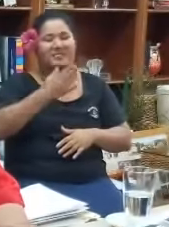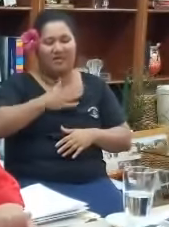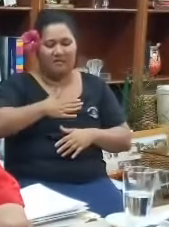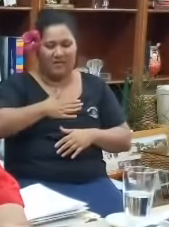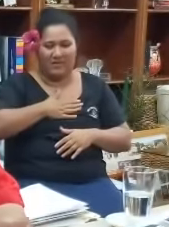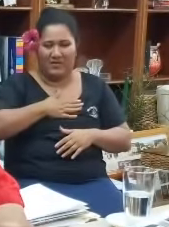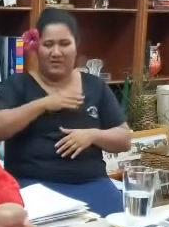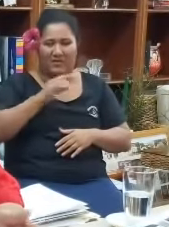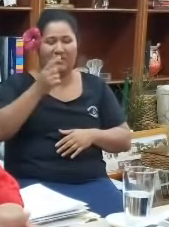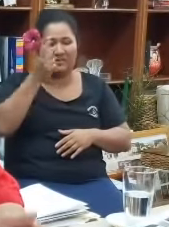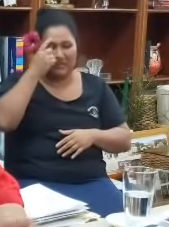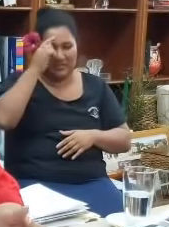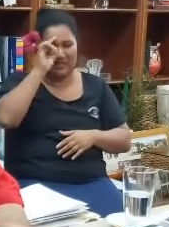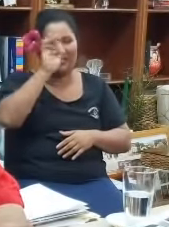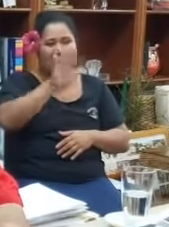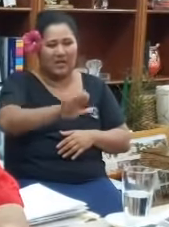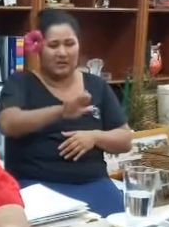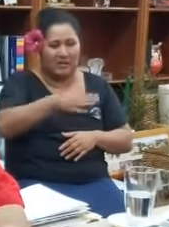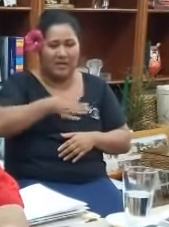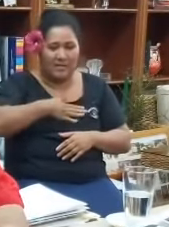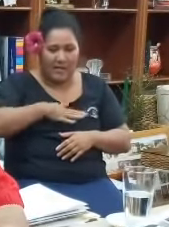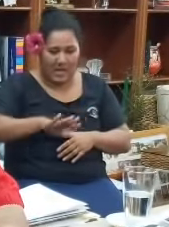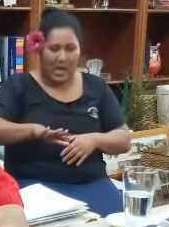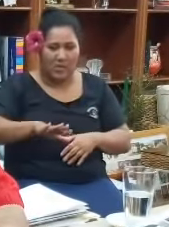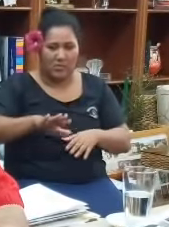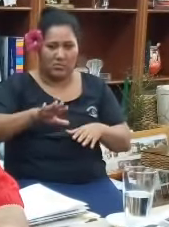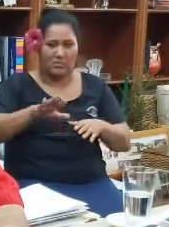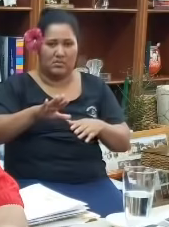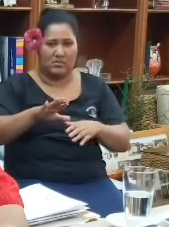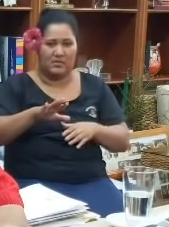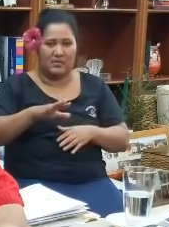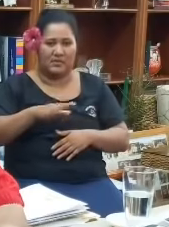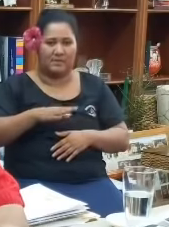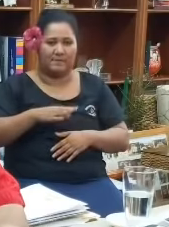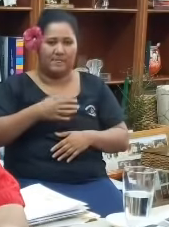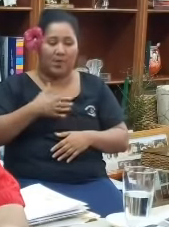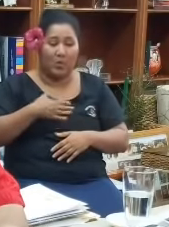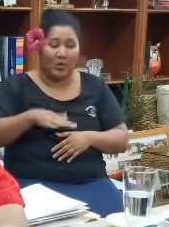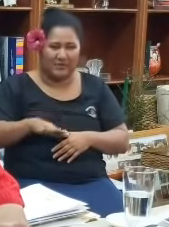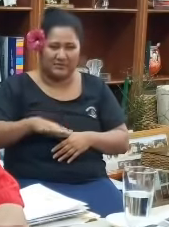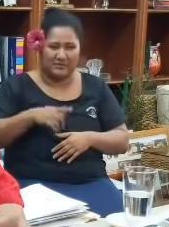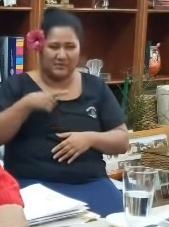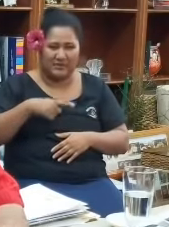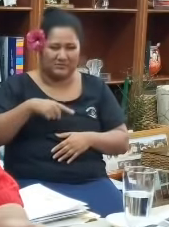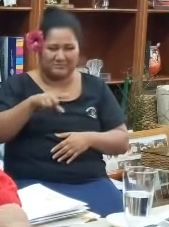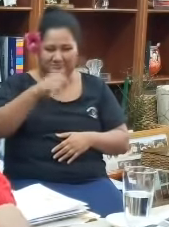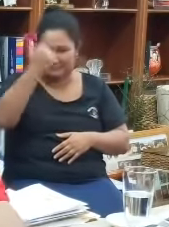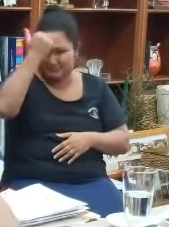mangakuai yang aku ia familiar longa ia longa ku ingat aku vale ini.